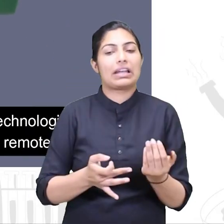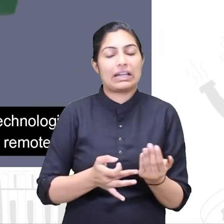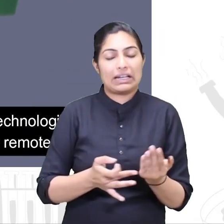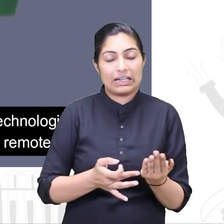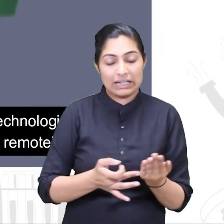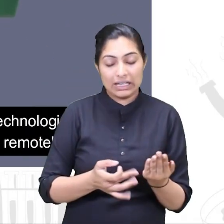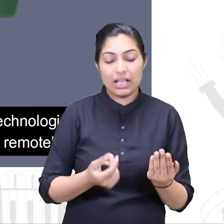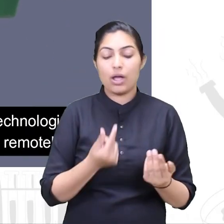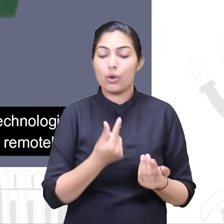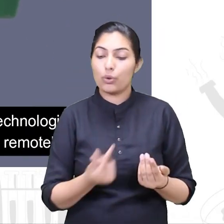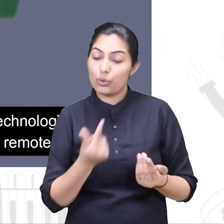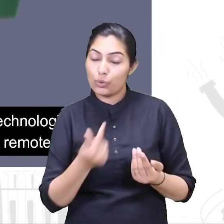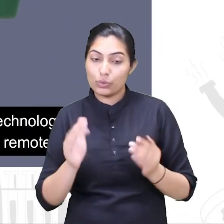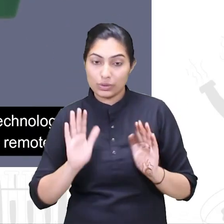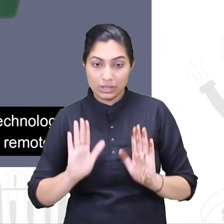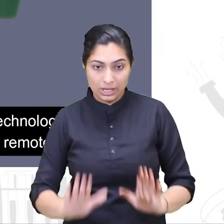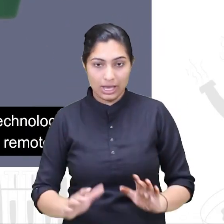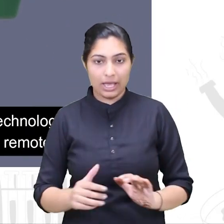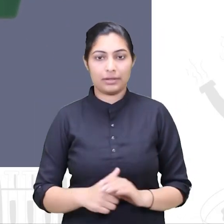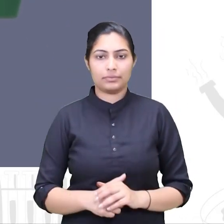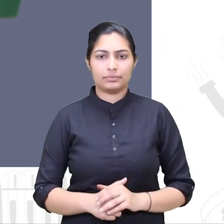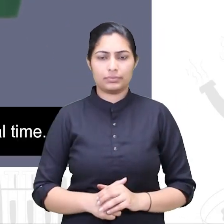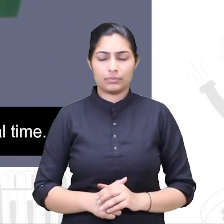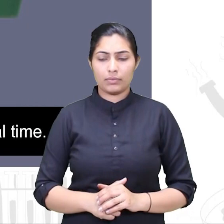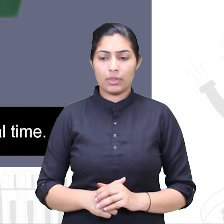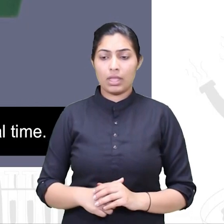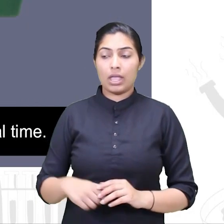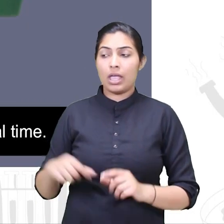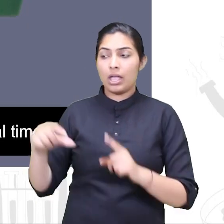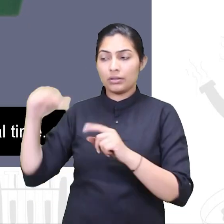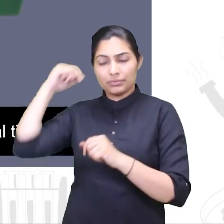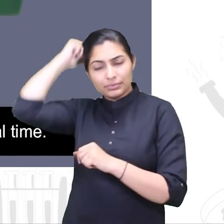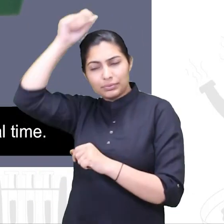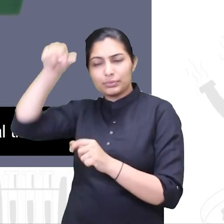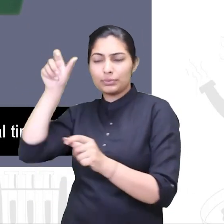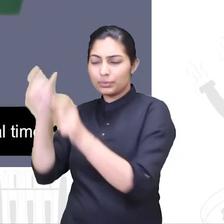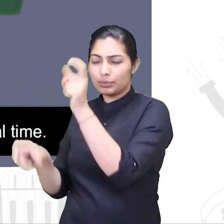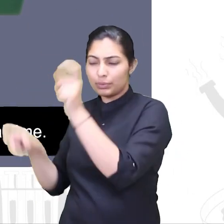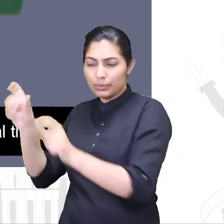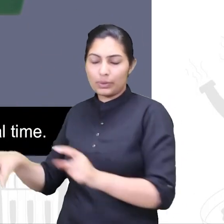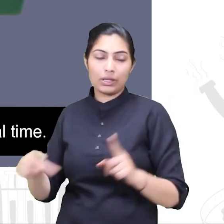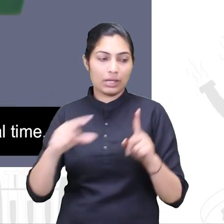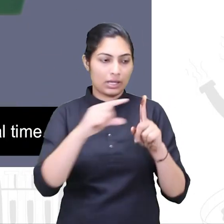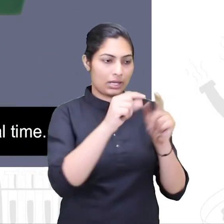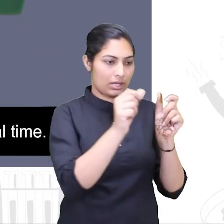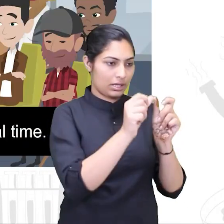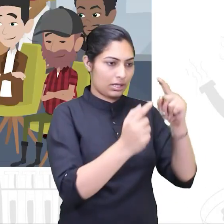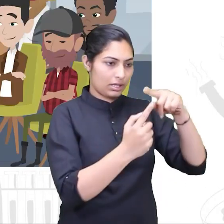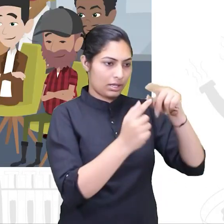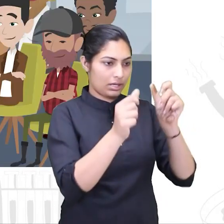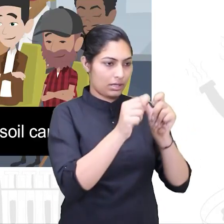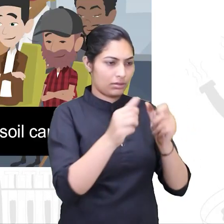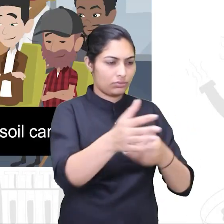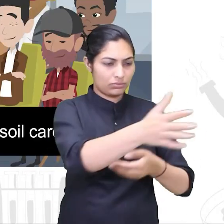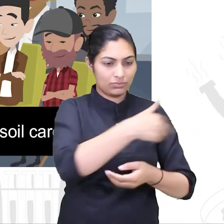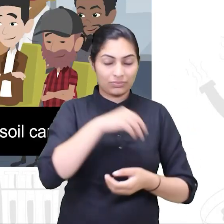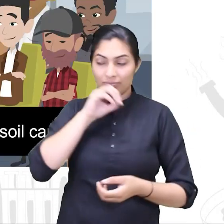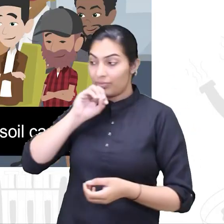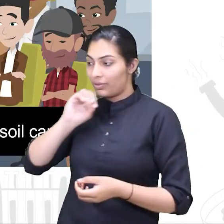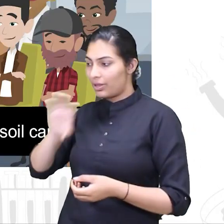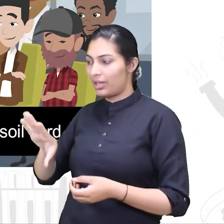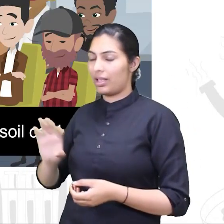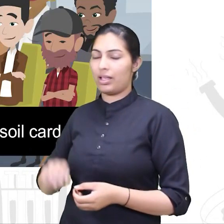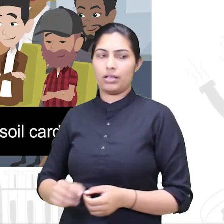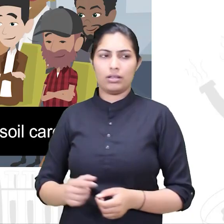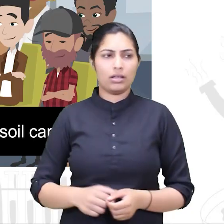उन्नत तकनीकों का उपयोग करती है। यह जानकारी किसानों को तुरंत बताई जाती है। बहुत अच्छा। मैं